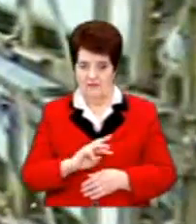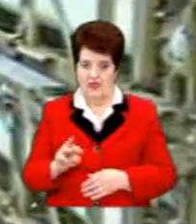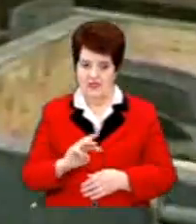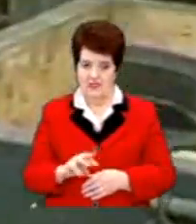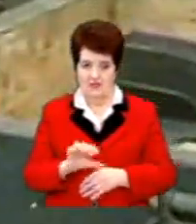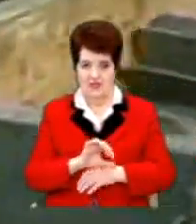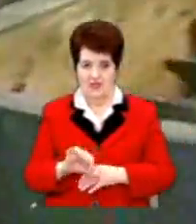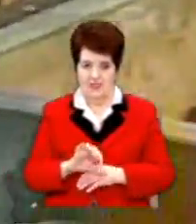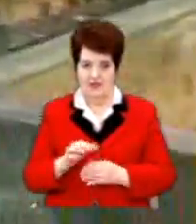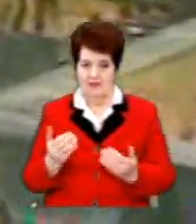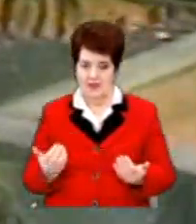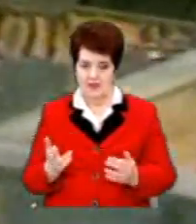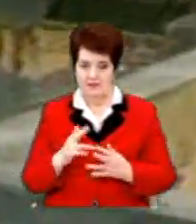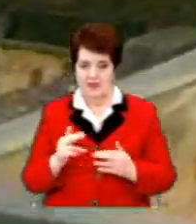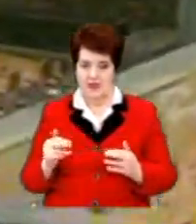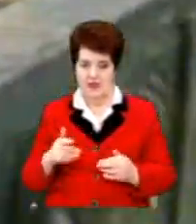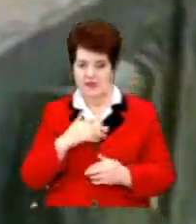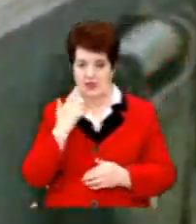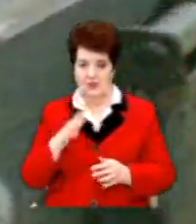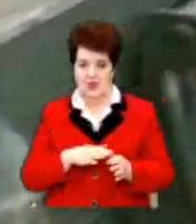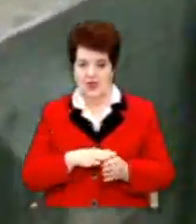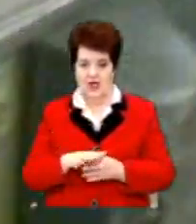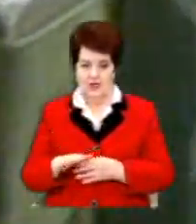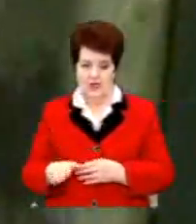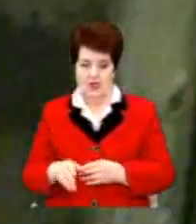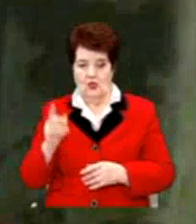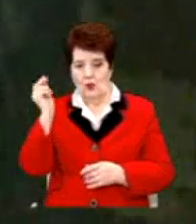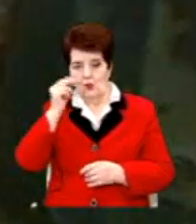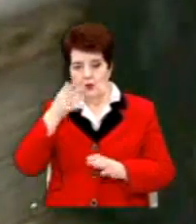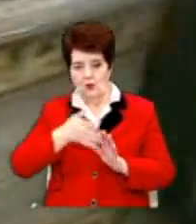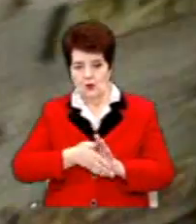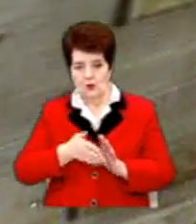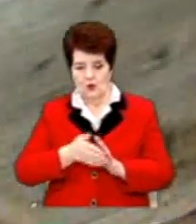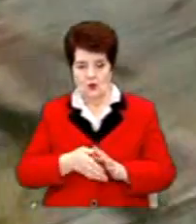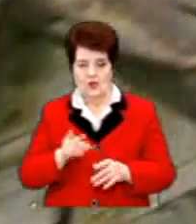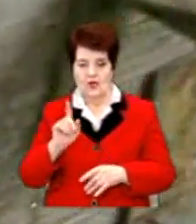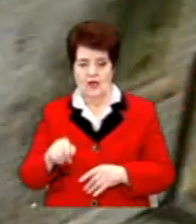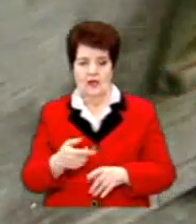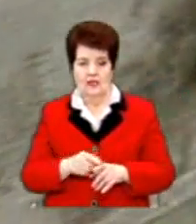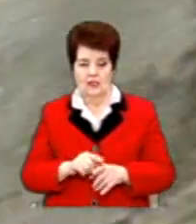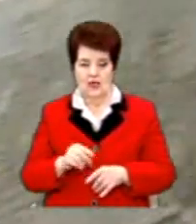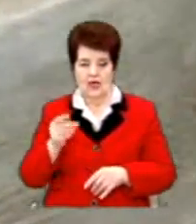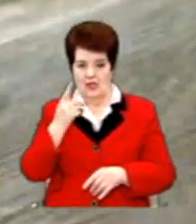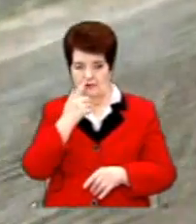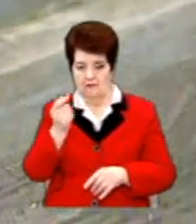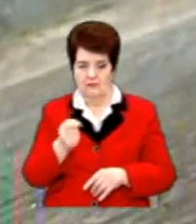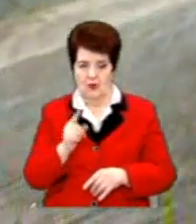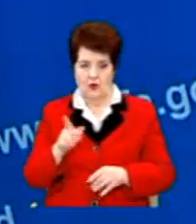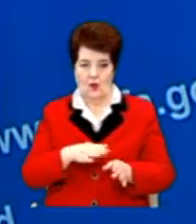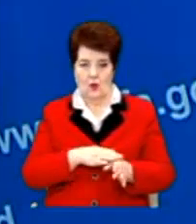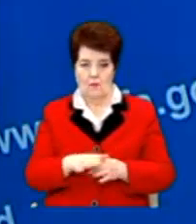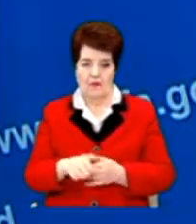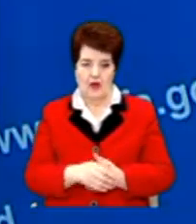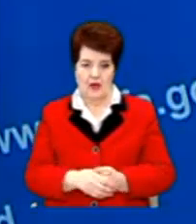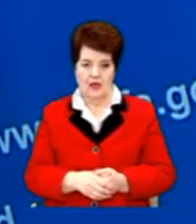de externe, în prezent, Federația Rusă realizează un studiu de fezabilitate, iar operațiunea se anunță a fi una complexă.